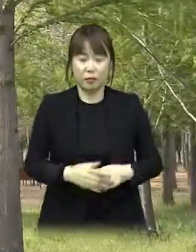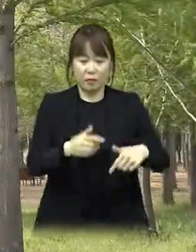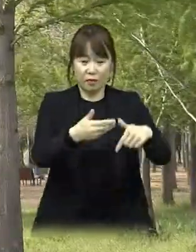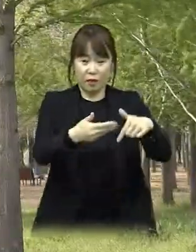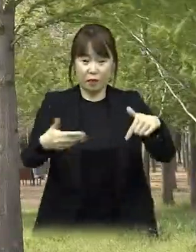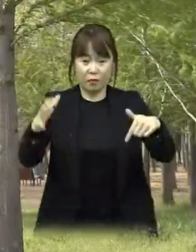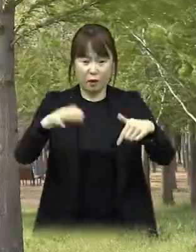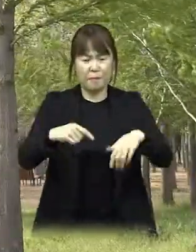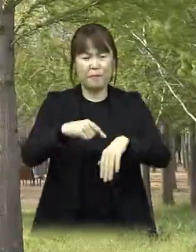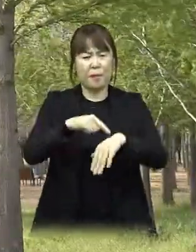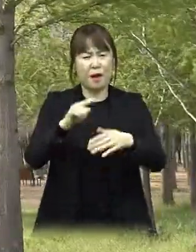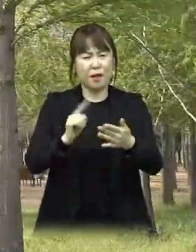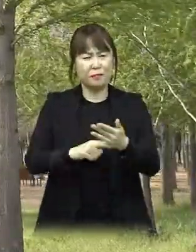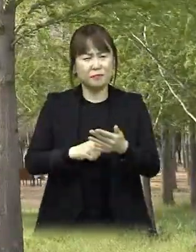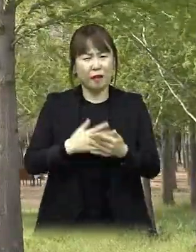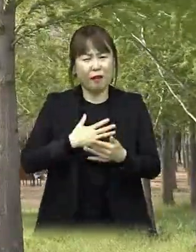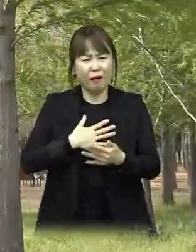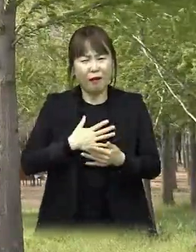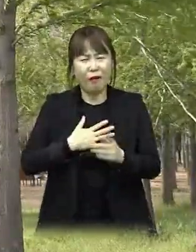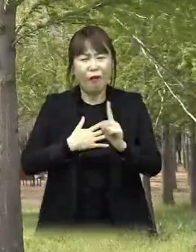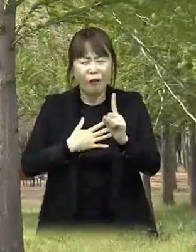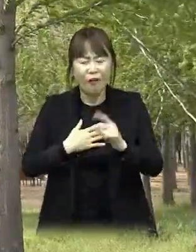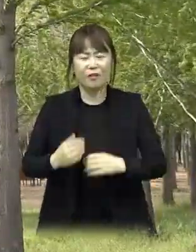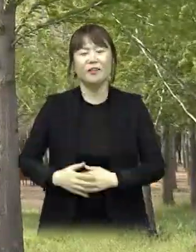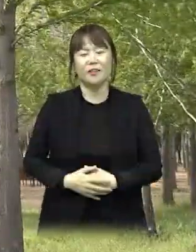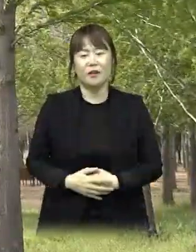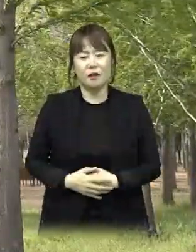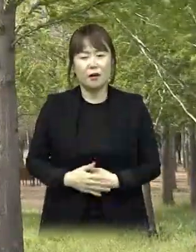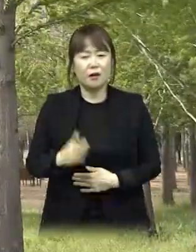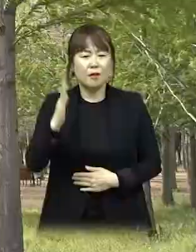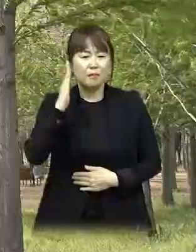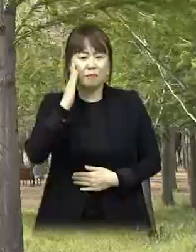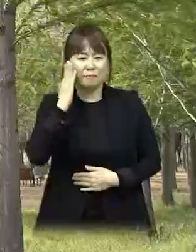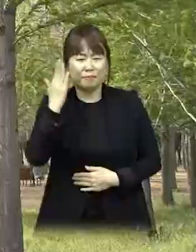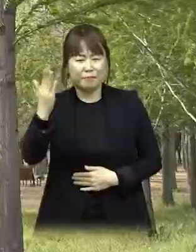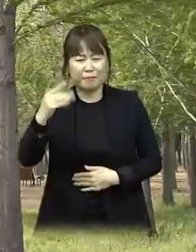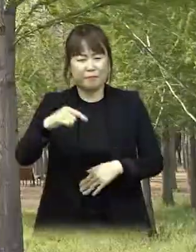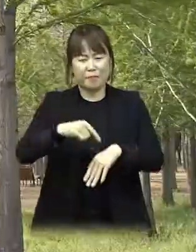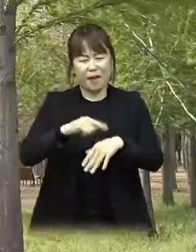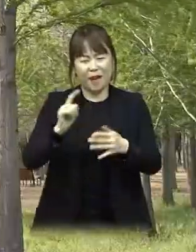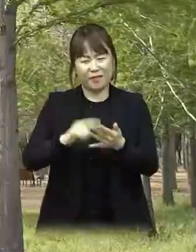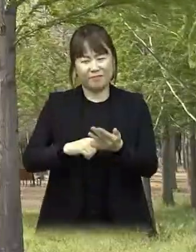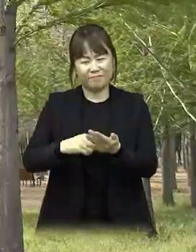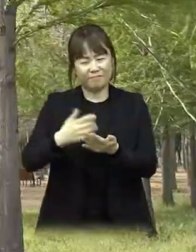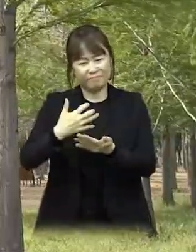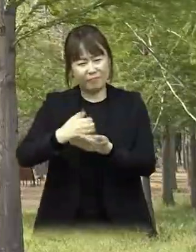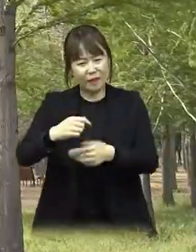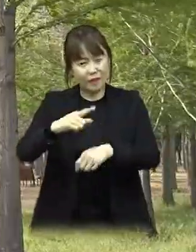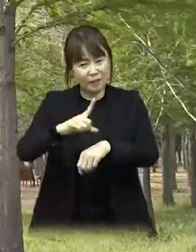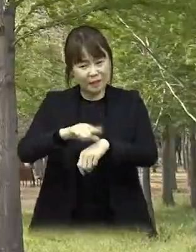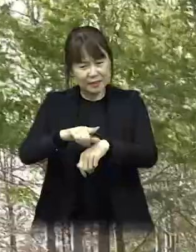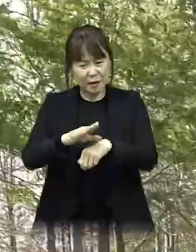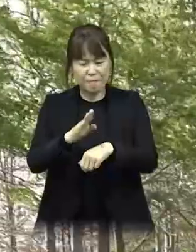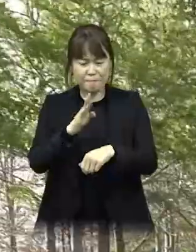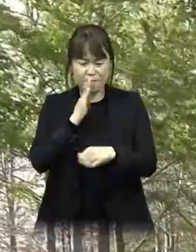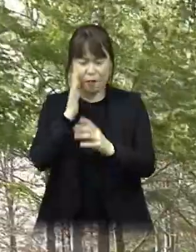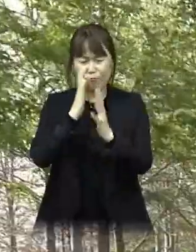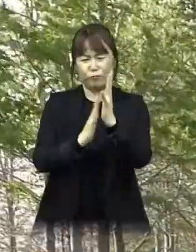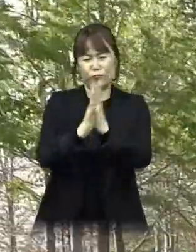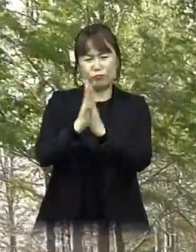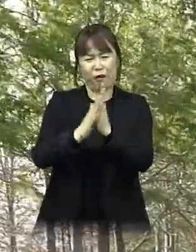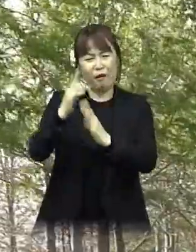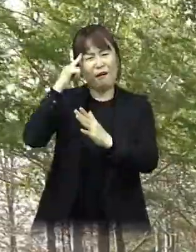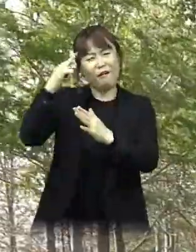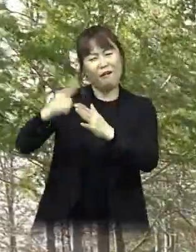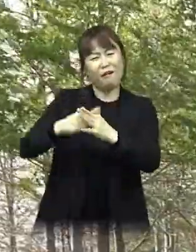물결에 마음이 빼앗기셨나요? 그렇다면 이제 이 푸른 기운에 마음이 빼앗길 시간입니다. 바로